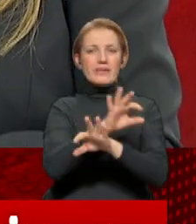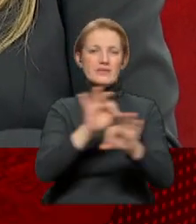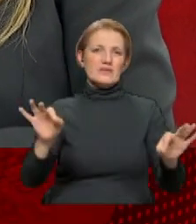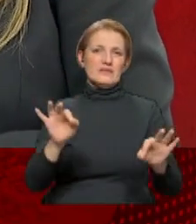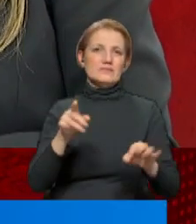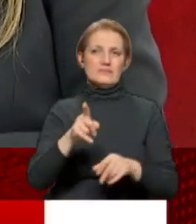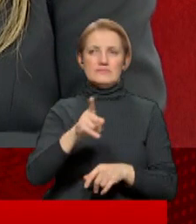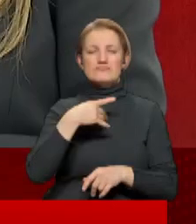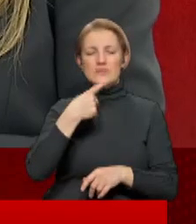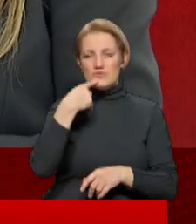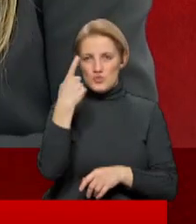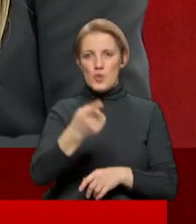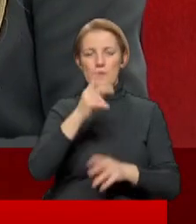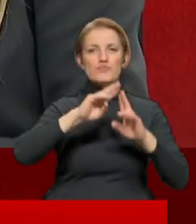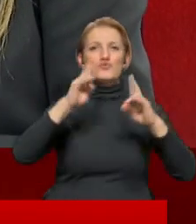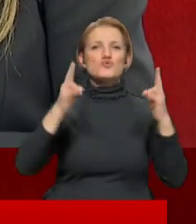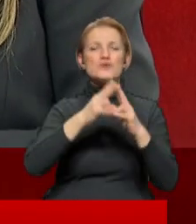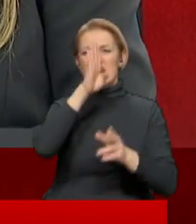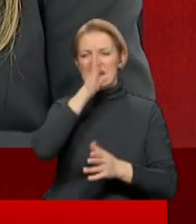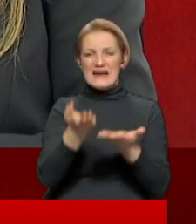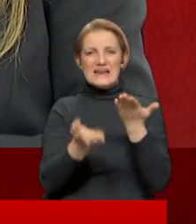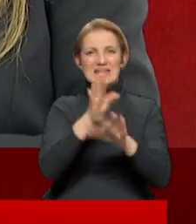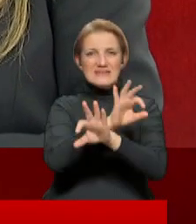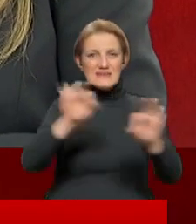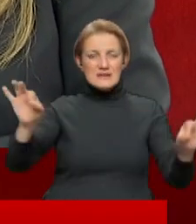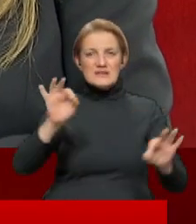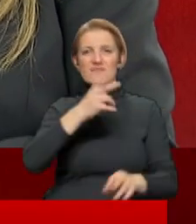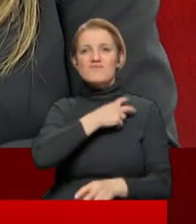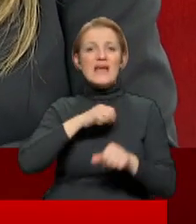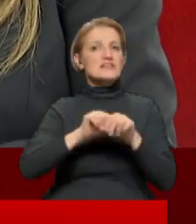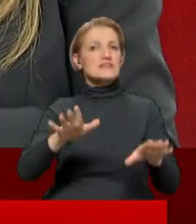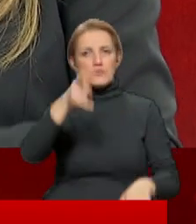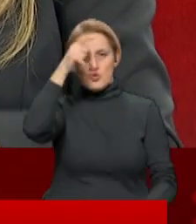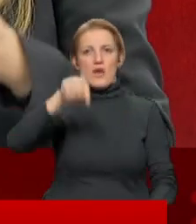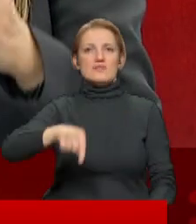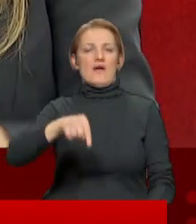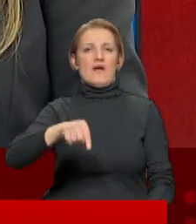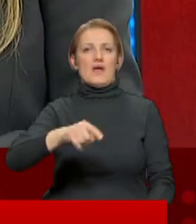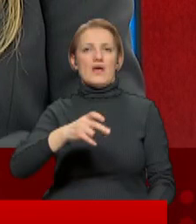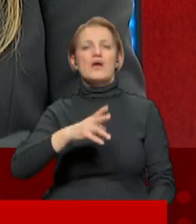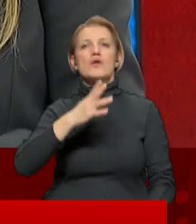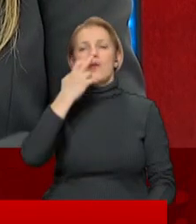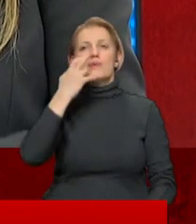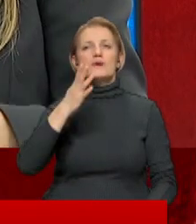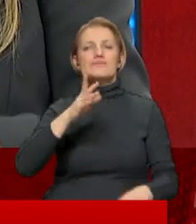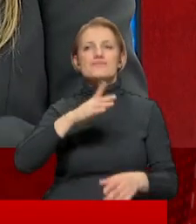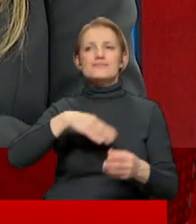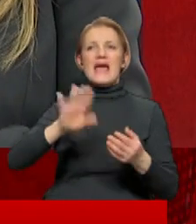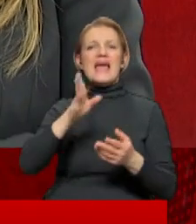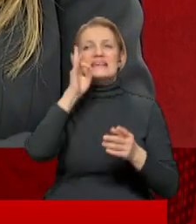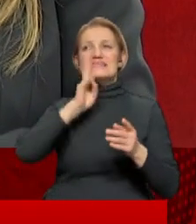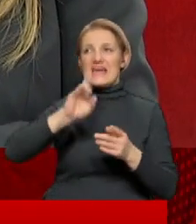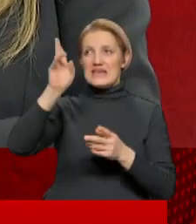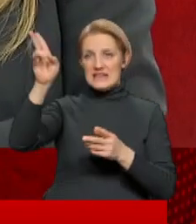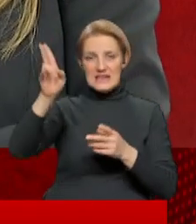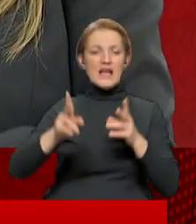var. İddiayla söylüyorum, dünyanın en adaletsiz vergi sistemlerinden bir tanesi Türkiye'de. Birincisi bu dolaylı vergi dediğimiz konu. Yani en